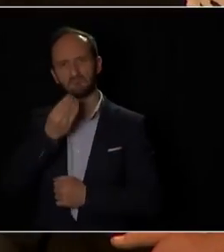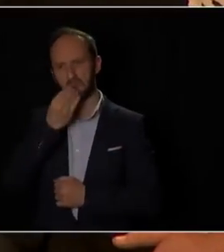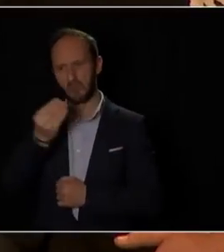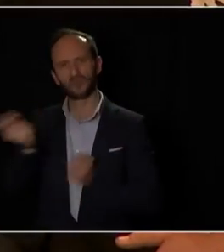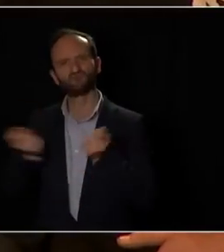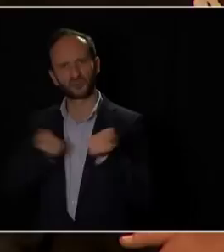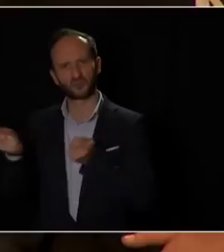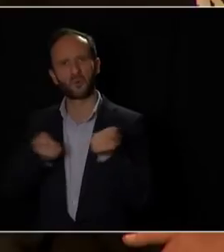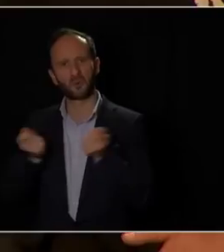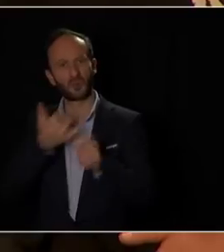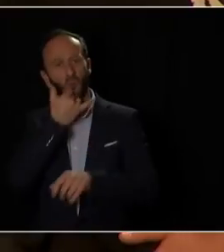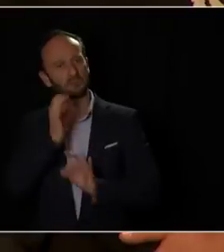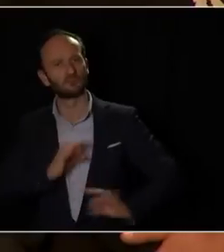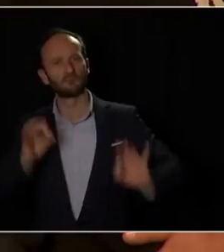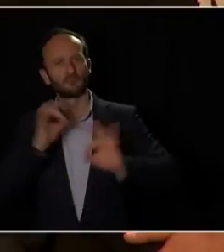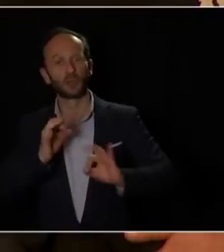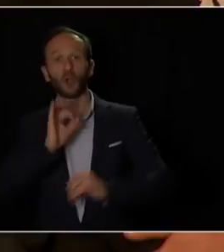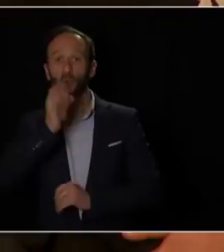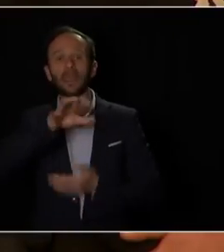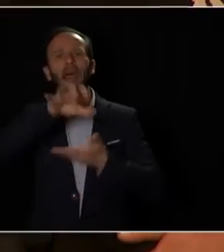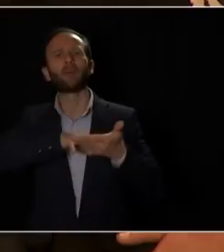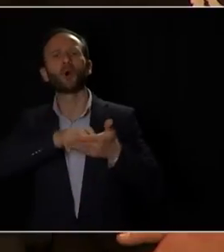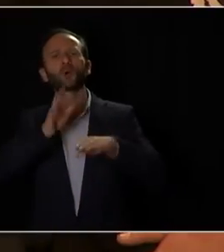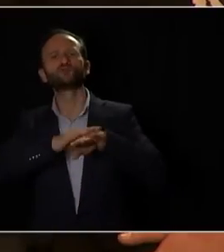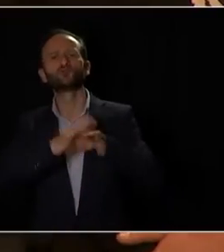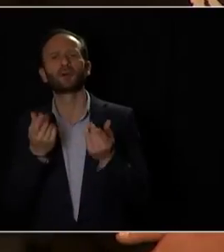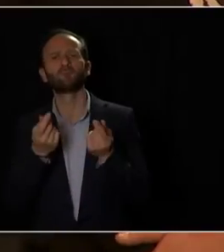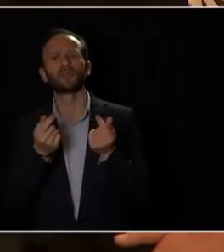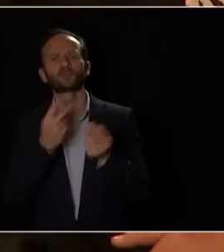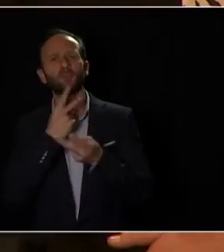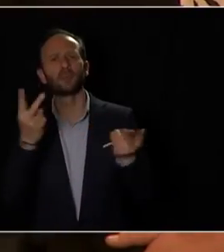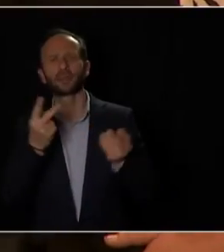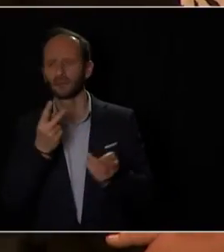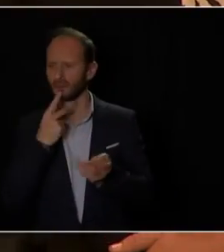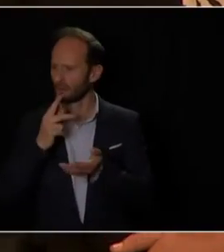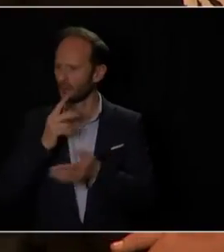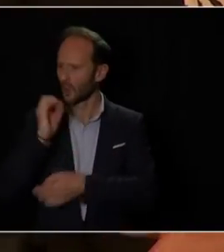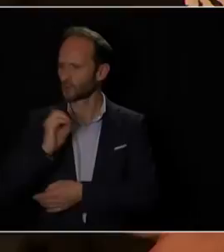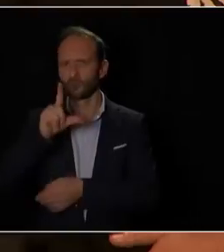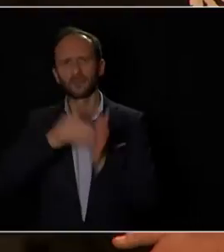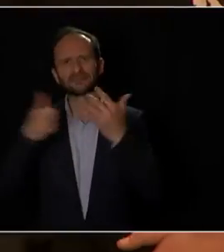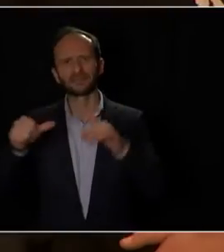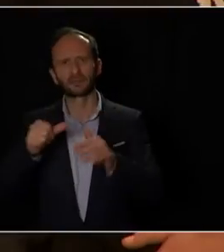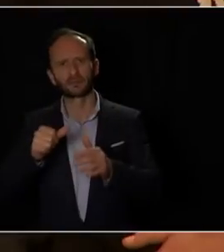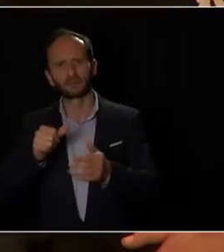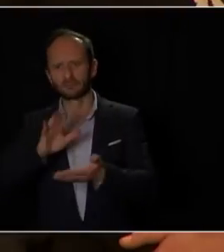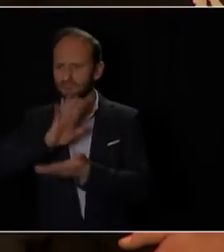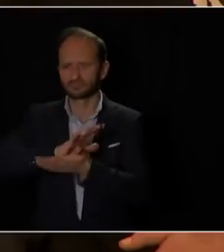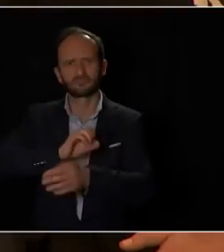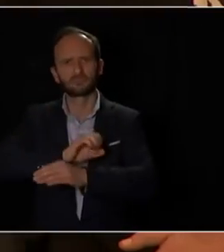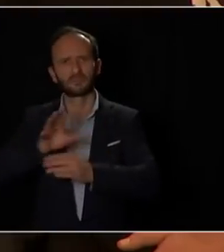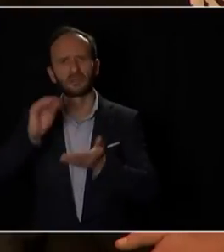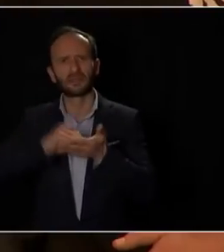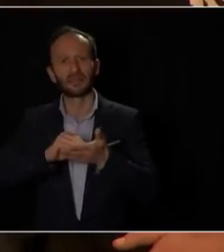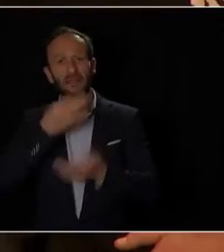En effet, selon un rapport sur les finances publiques qui a été publié en octobre 2016, Dijon figure parmi